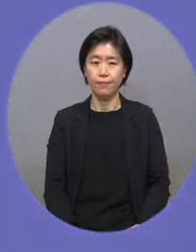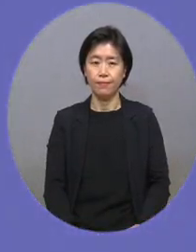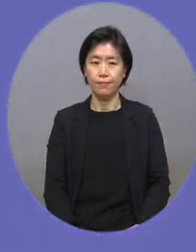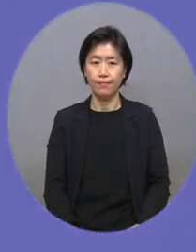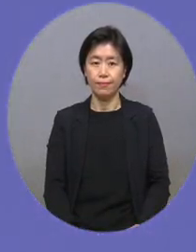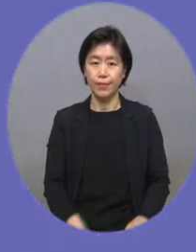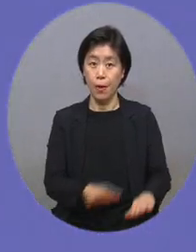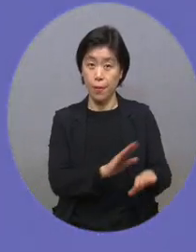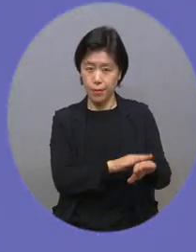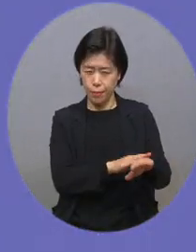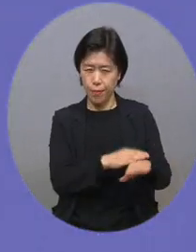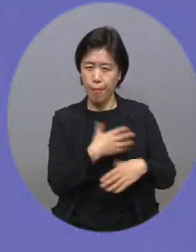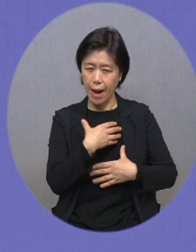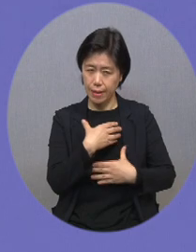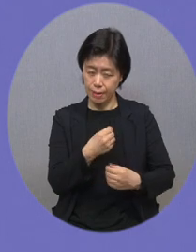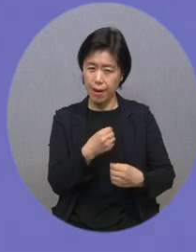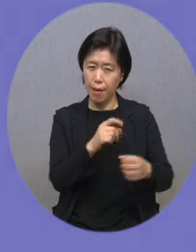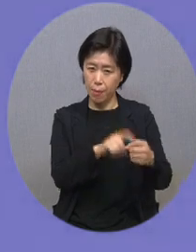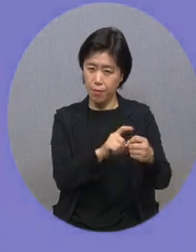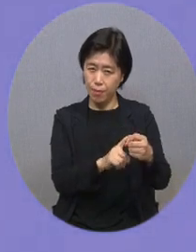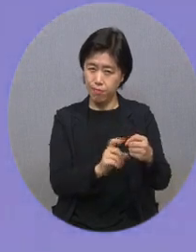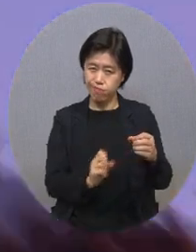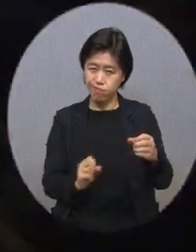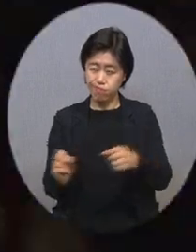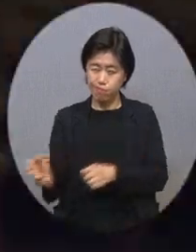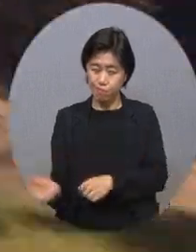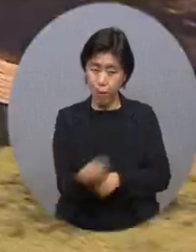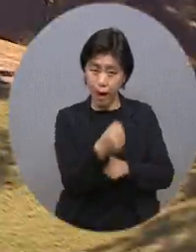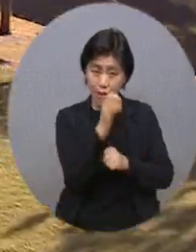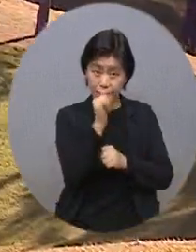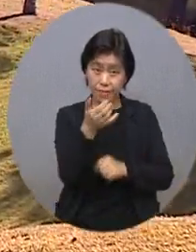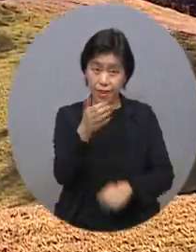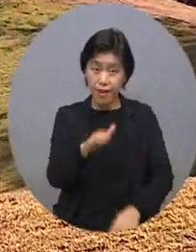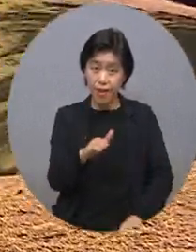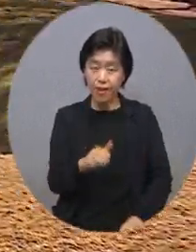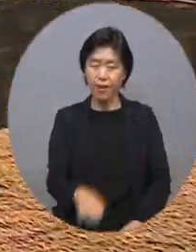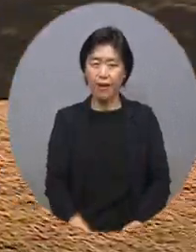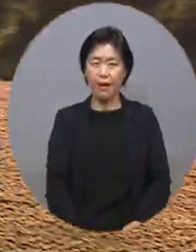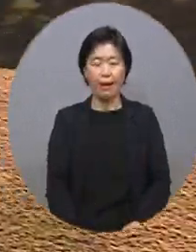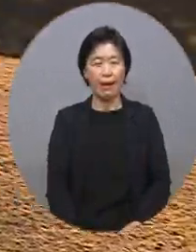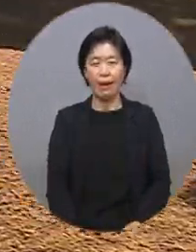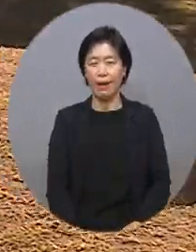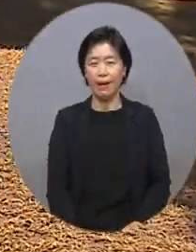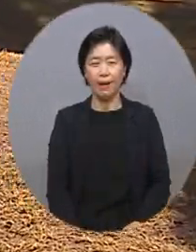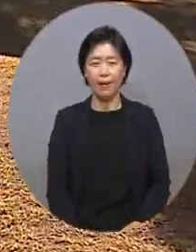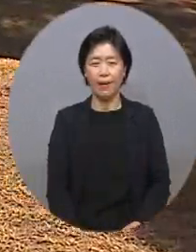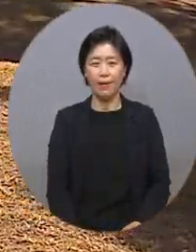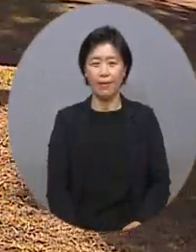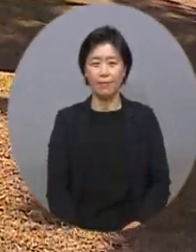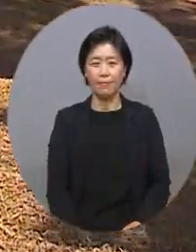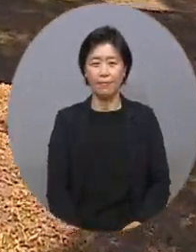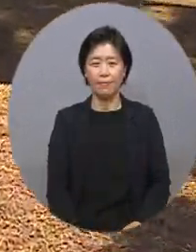왼쪽 안전한 팔을 택했는데 안전한 어프로치를 해서 도망가자.